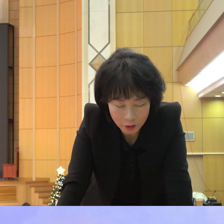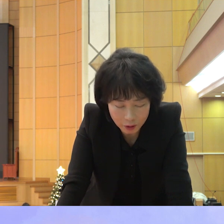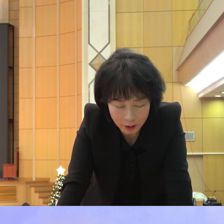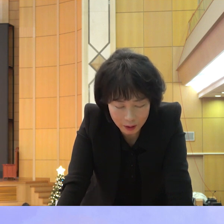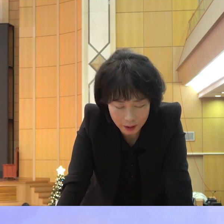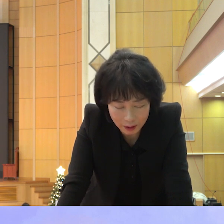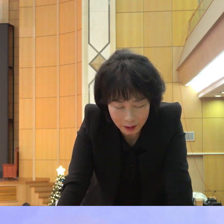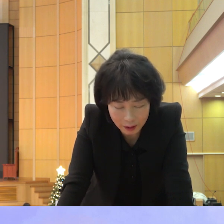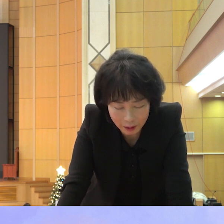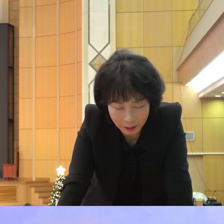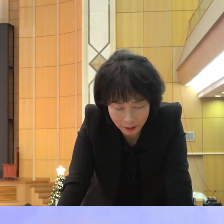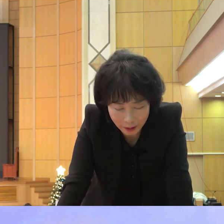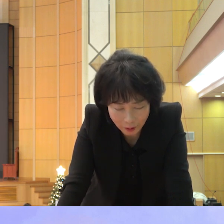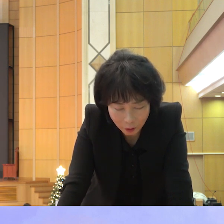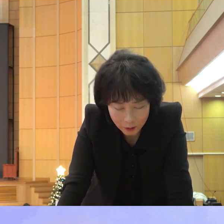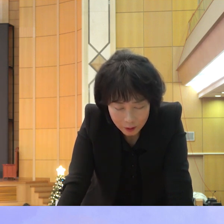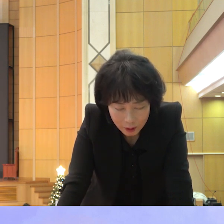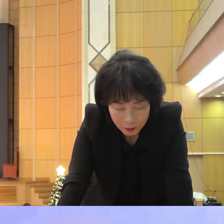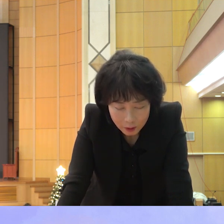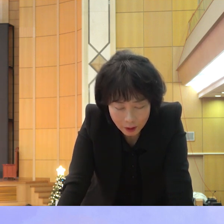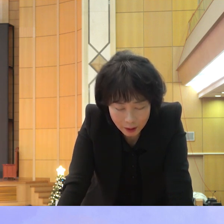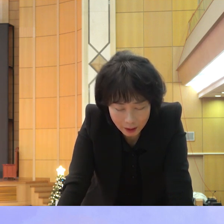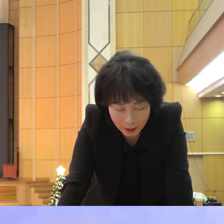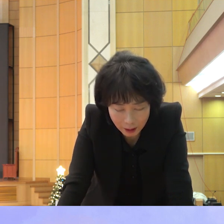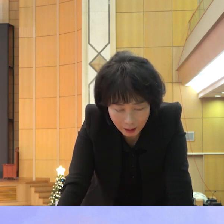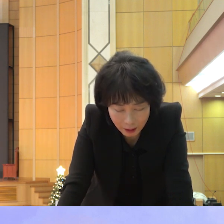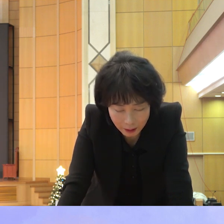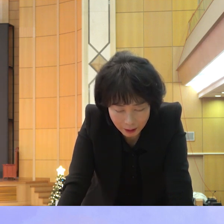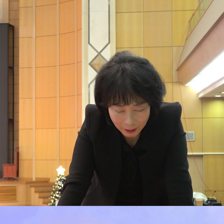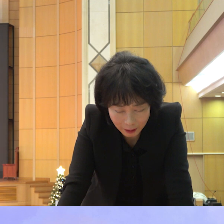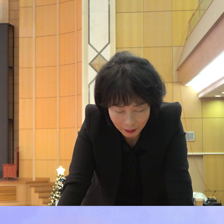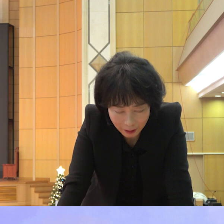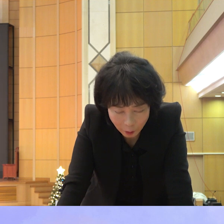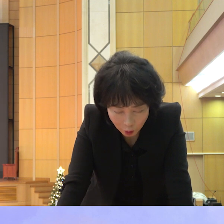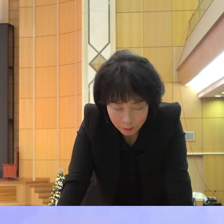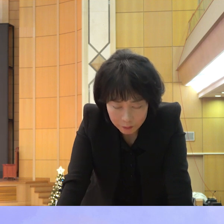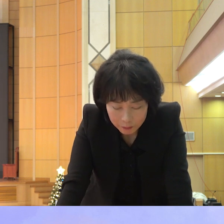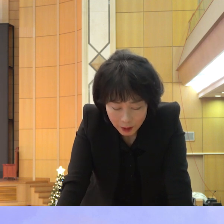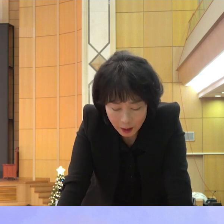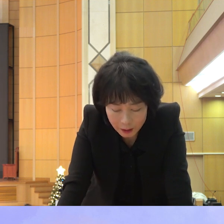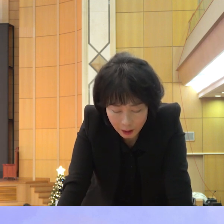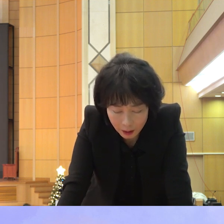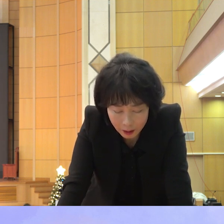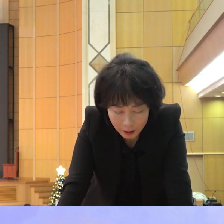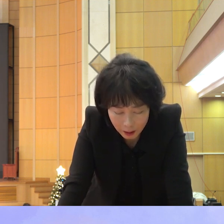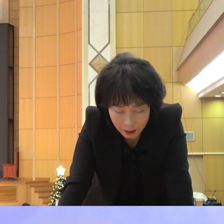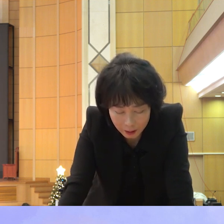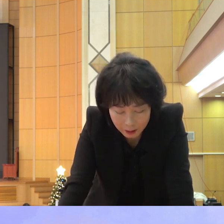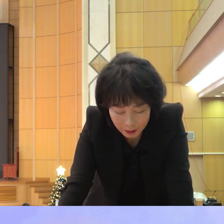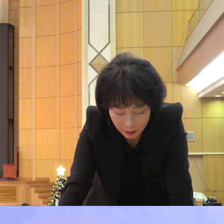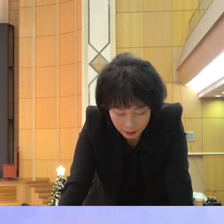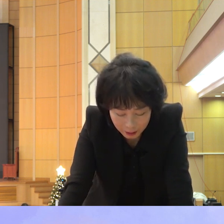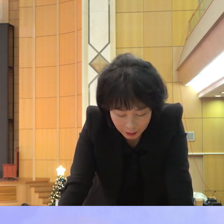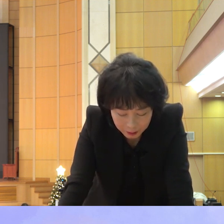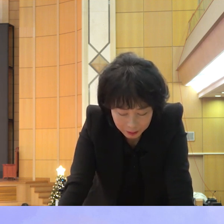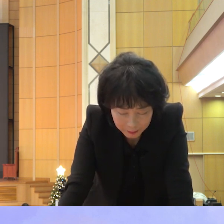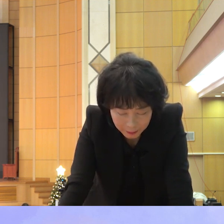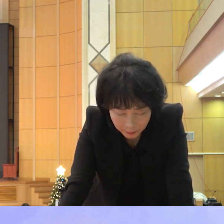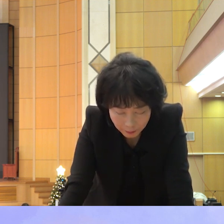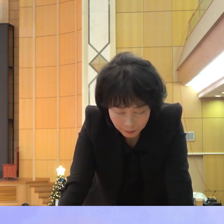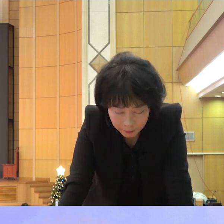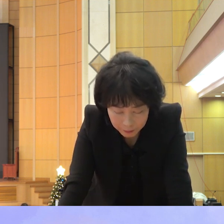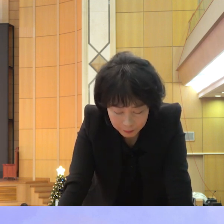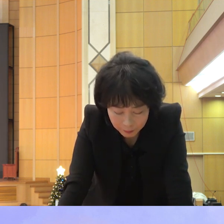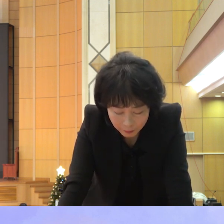하나님 평탄한 길이 되게 하여 주옵소서. 의로운 길이 되게 하여 주시옵소서. 축복의 길이 되게 하여 주시옵소서. 희망의 길이 되게